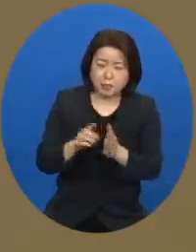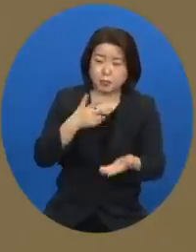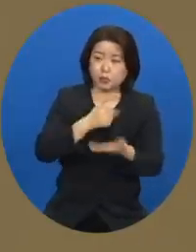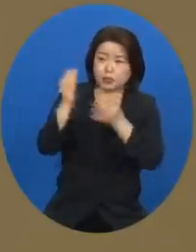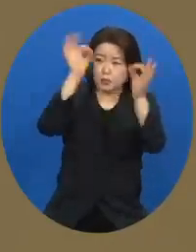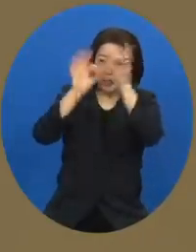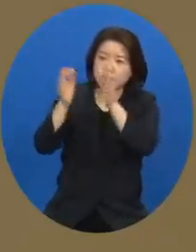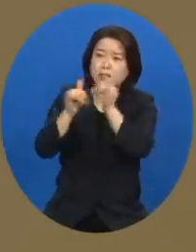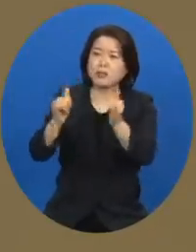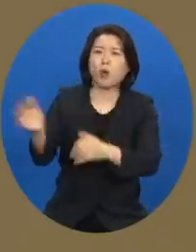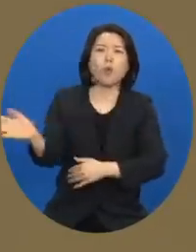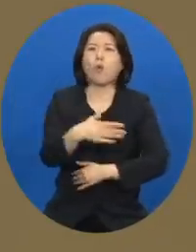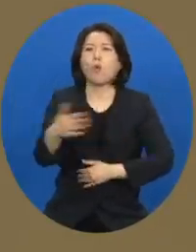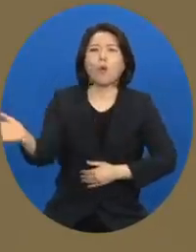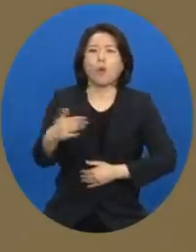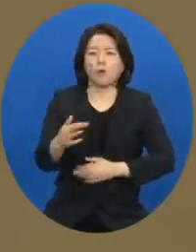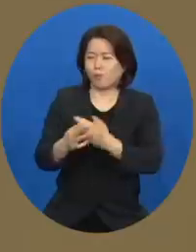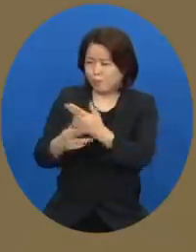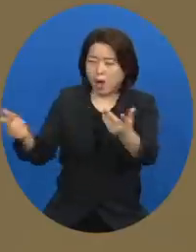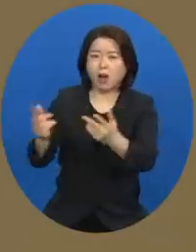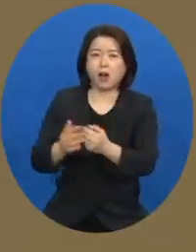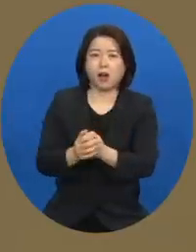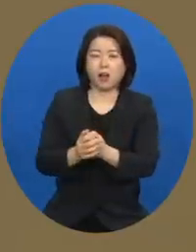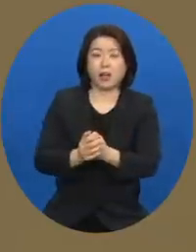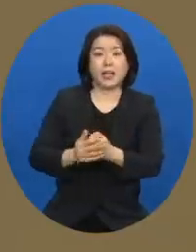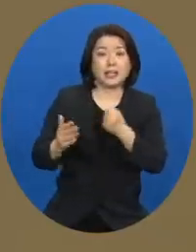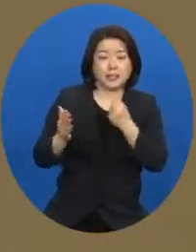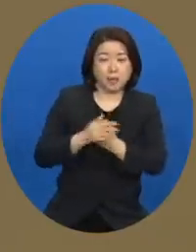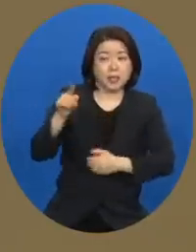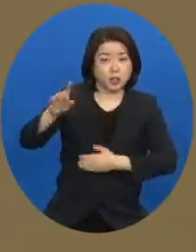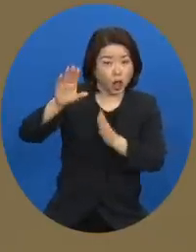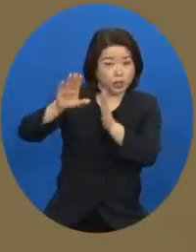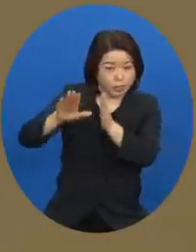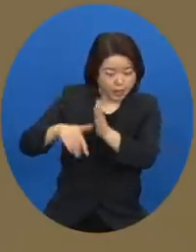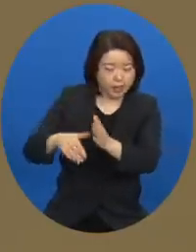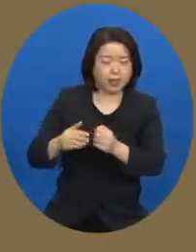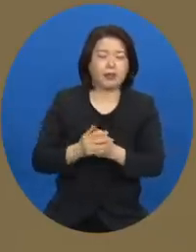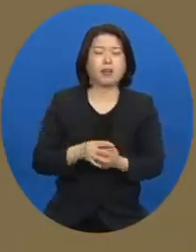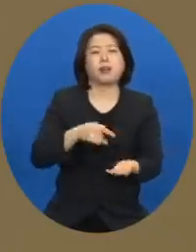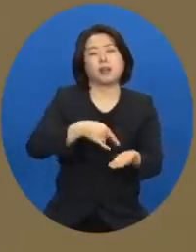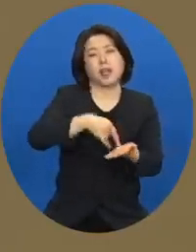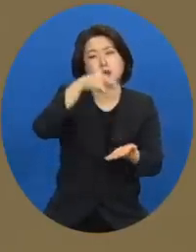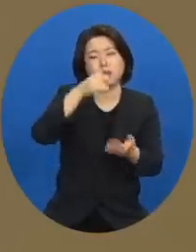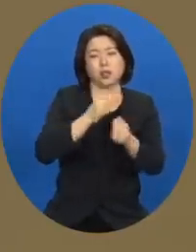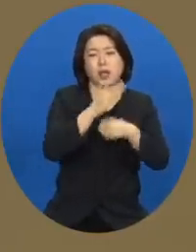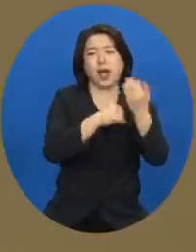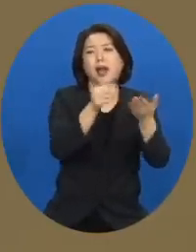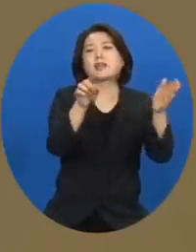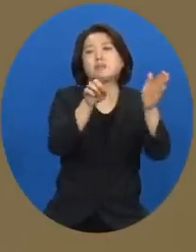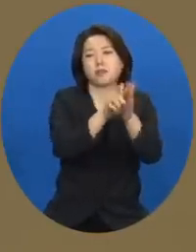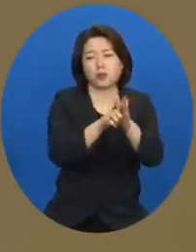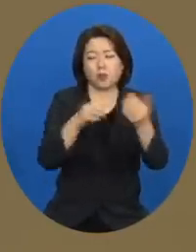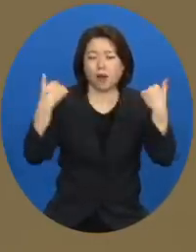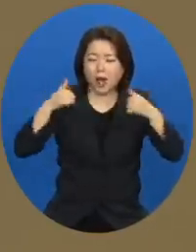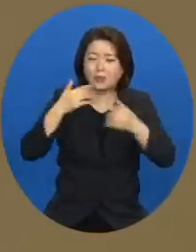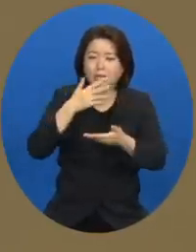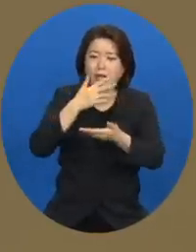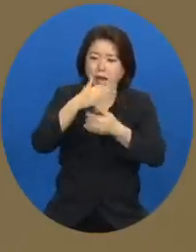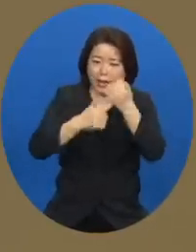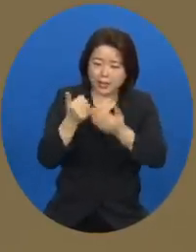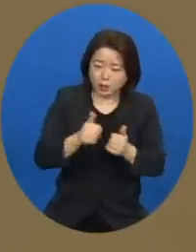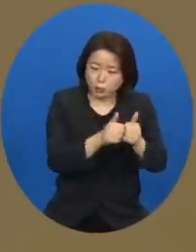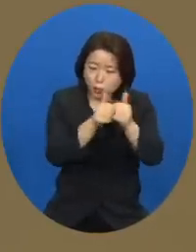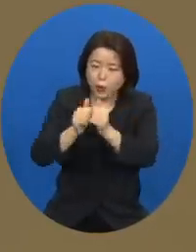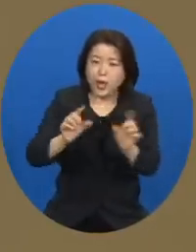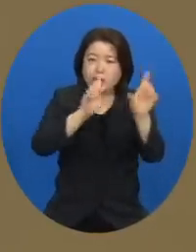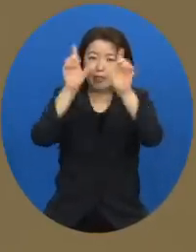자들이 없는 시절이었습니다. 그러니까 그런 때에 에녹이 하나님을 믿고 늘 하나님과 동행하는